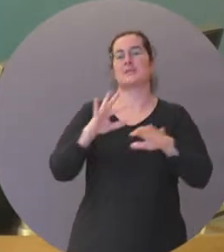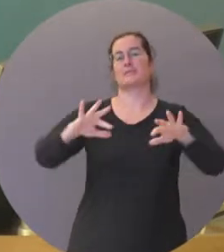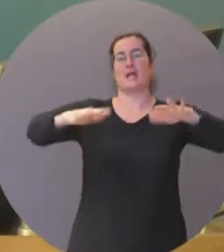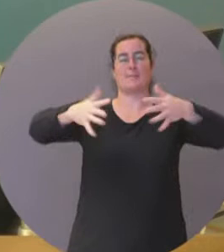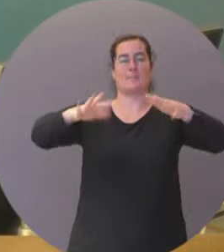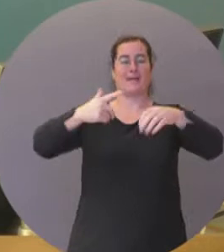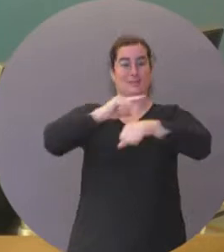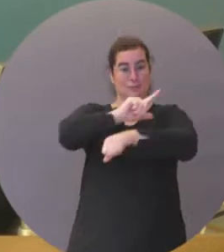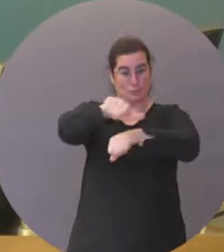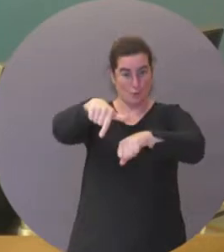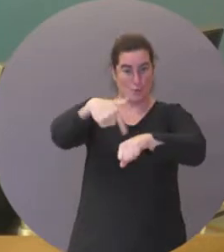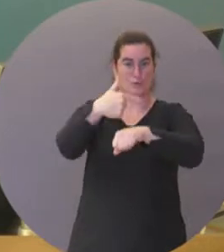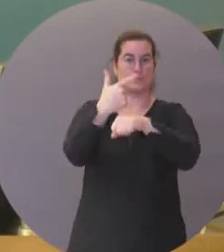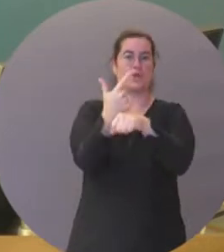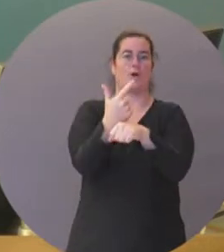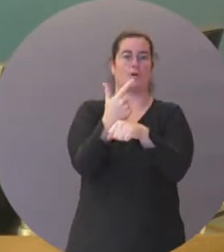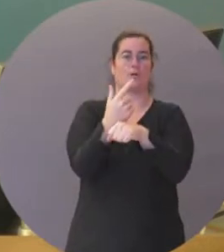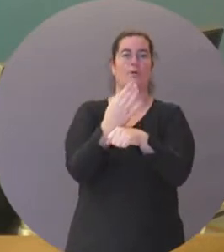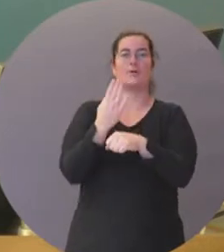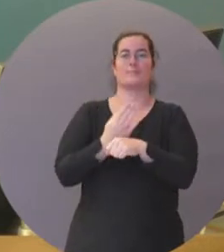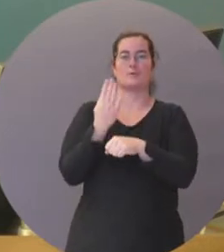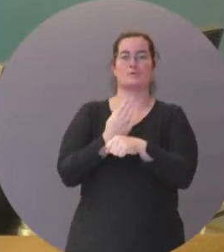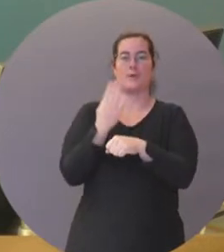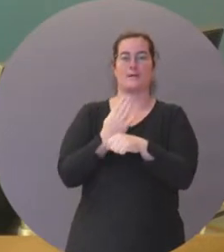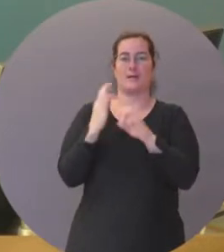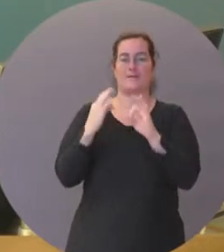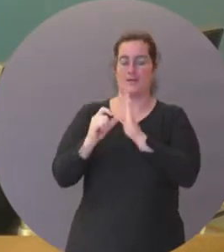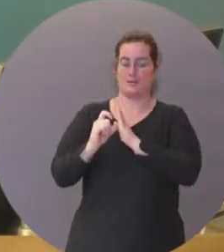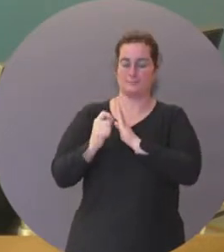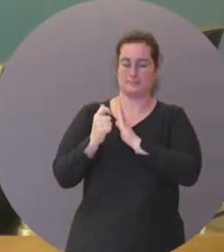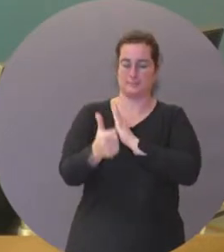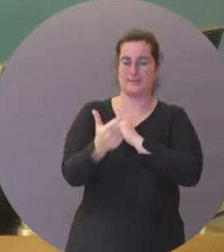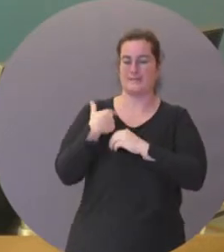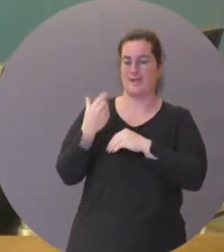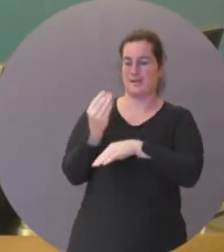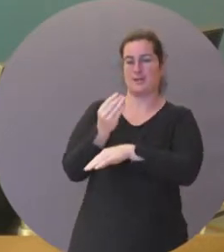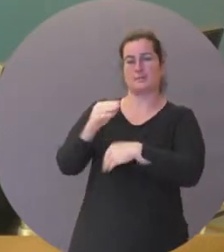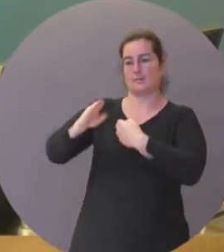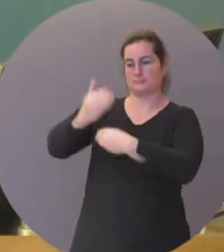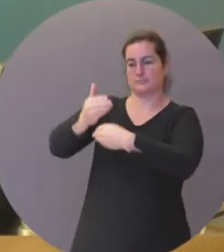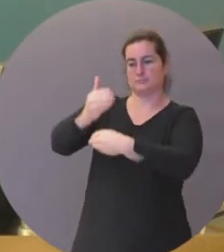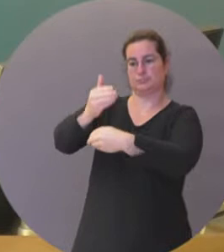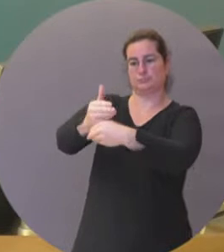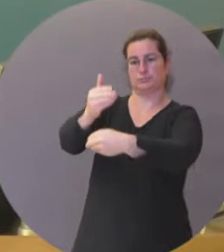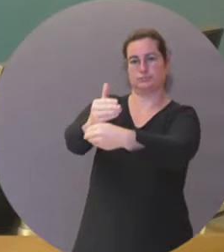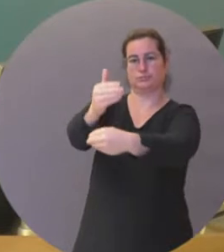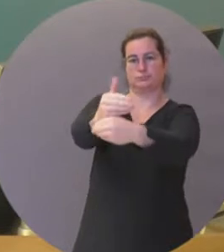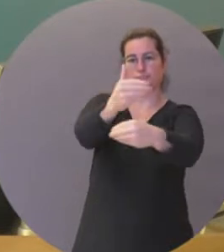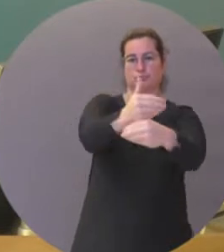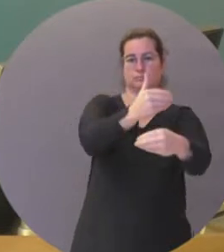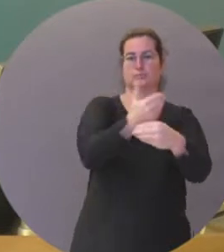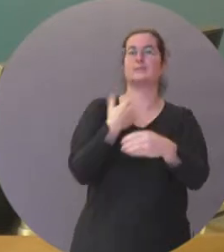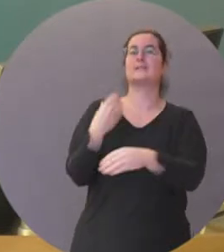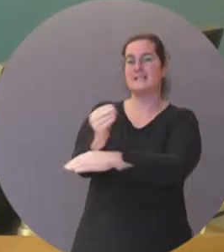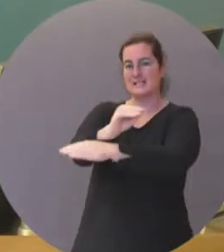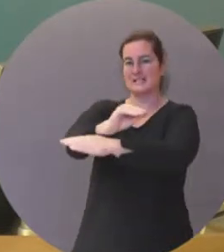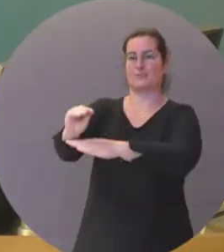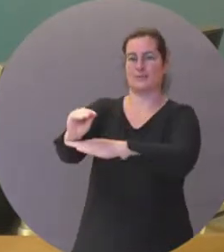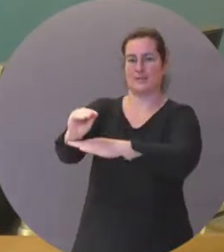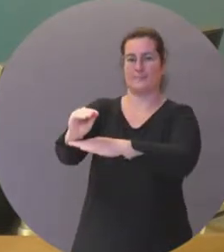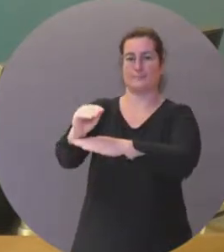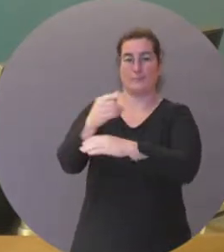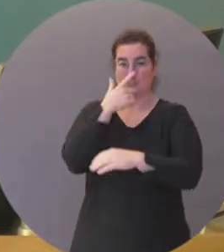pour mettre en oeuvre l'ensemble de nos paliers de sécurité ce qui est un terme extrêmement